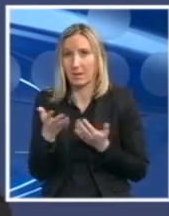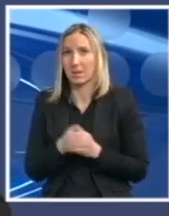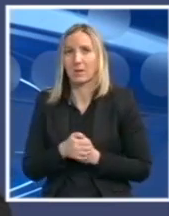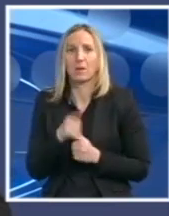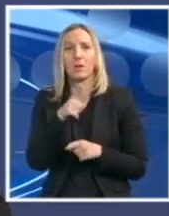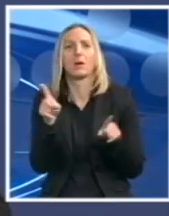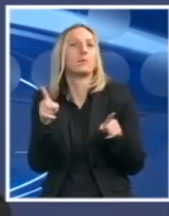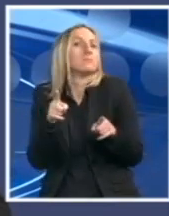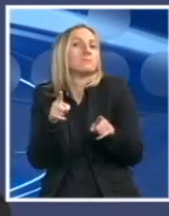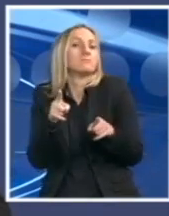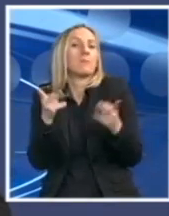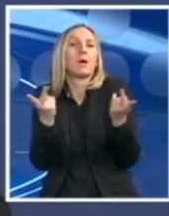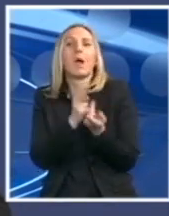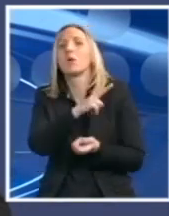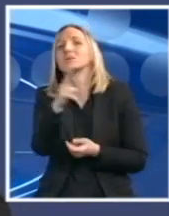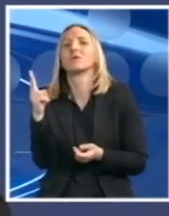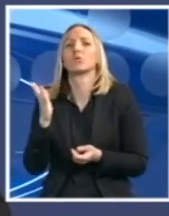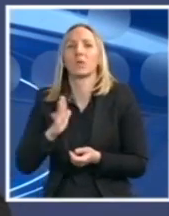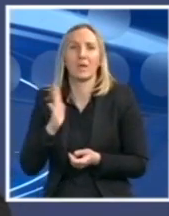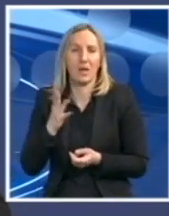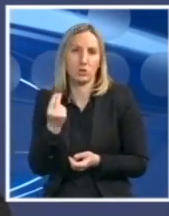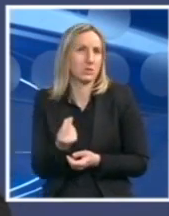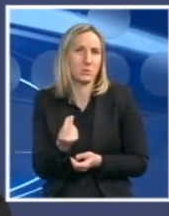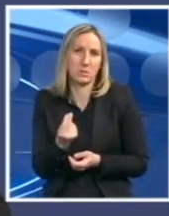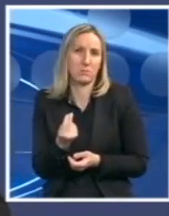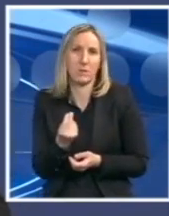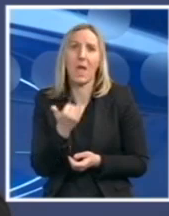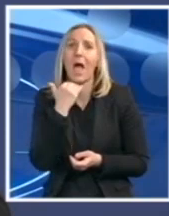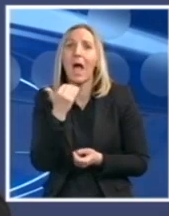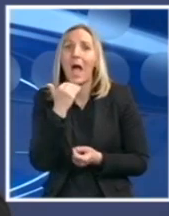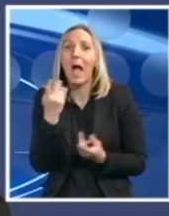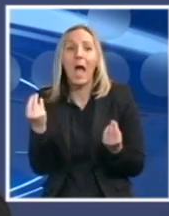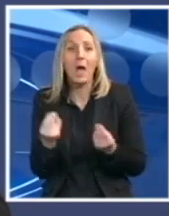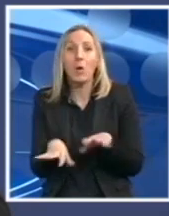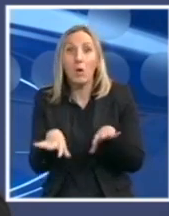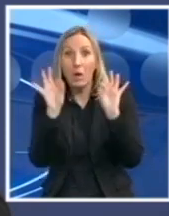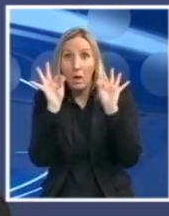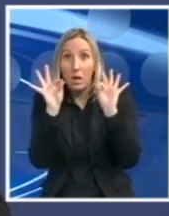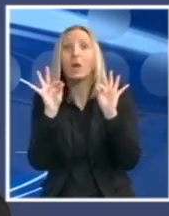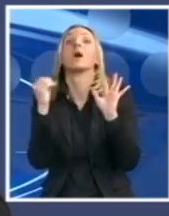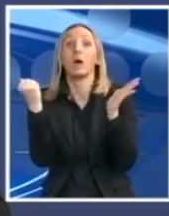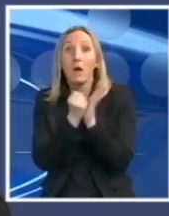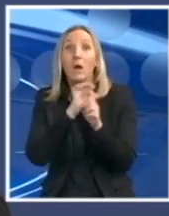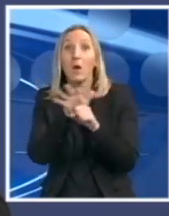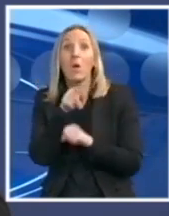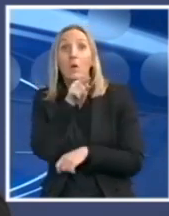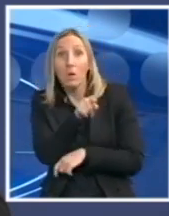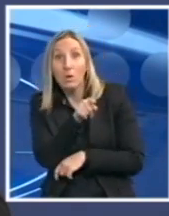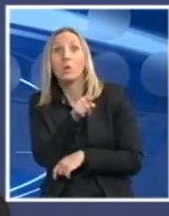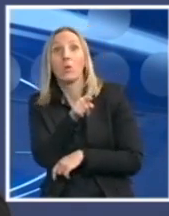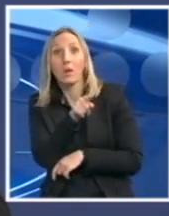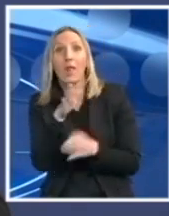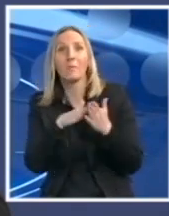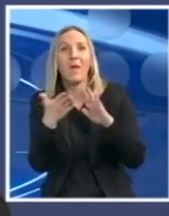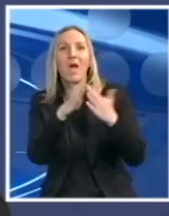se kao i svi ostali građani Srbije. Ukoliko bi se otkrivalo, znači ako se otkrije iz